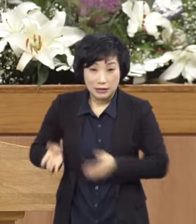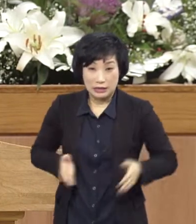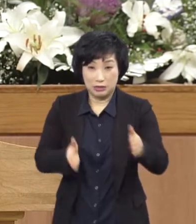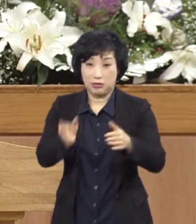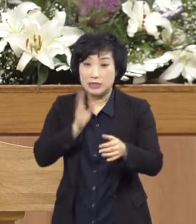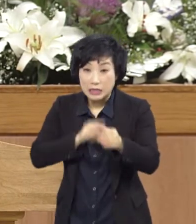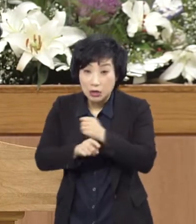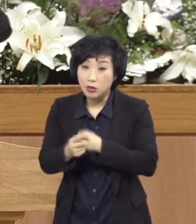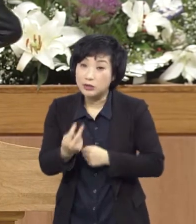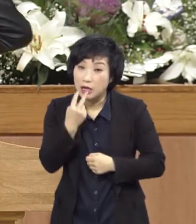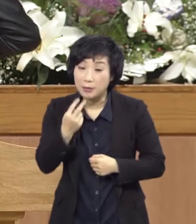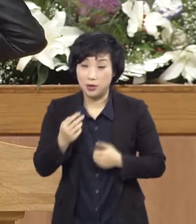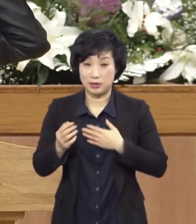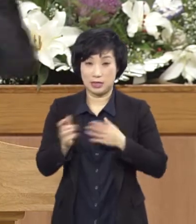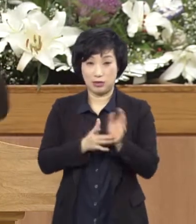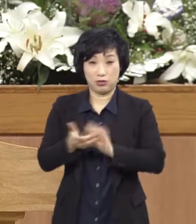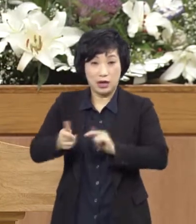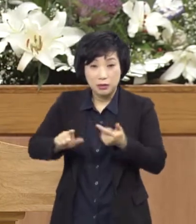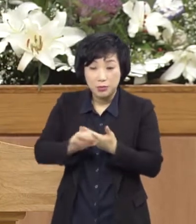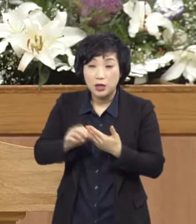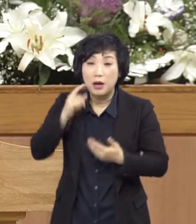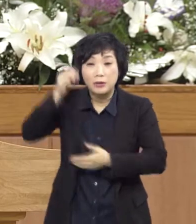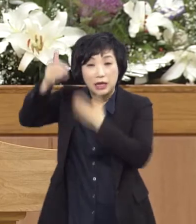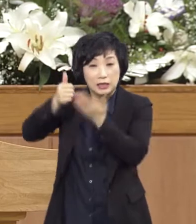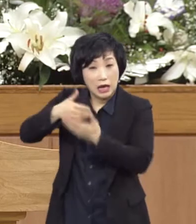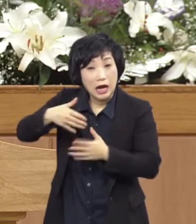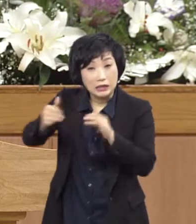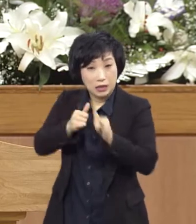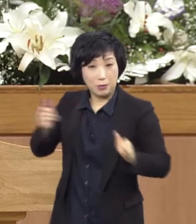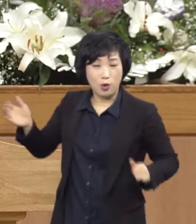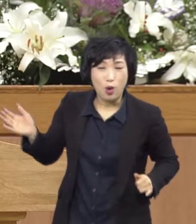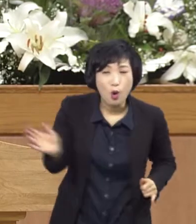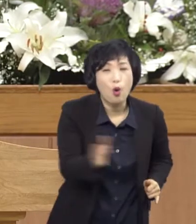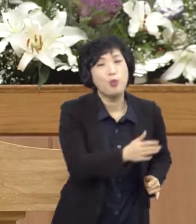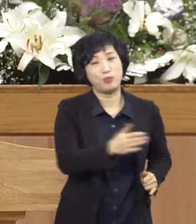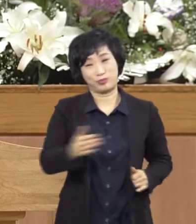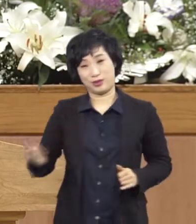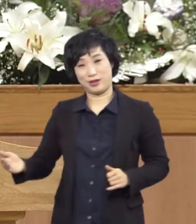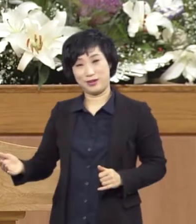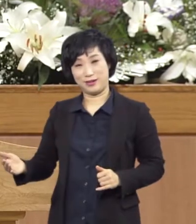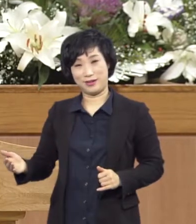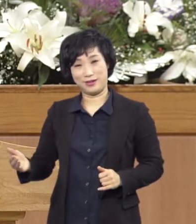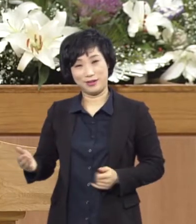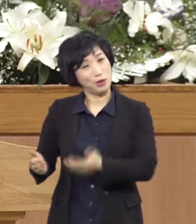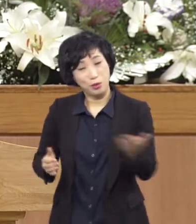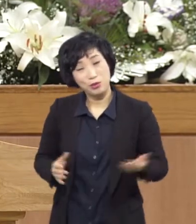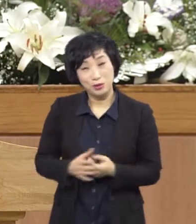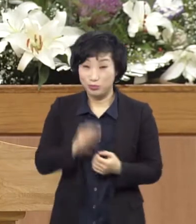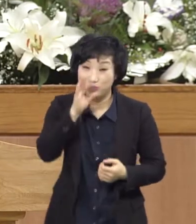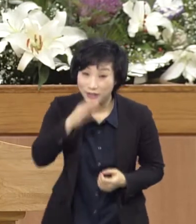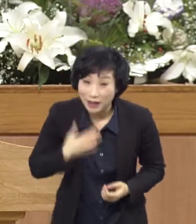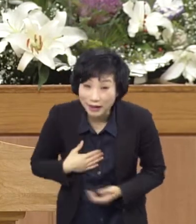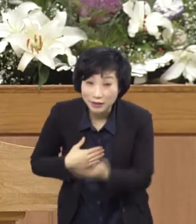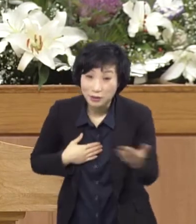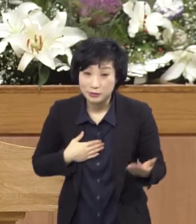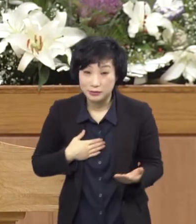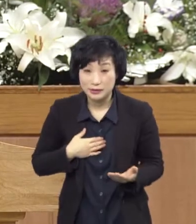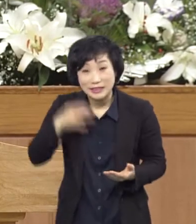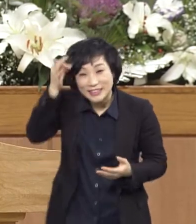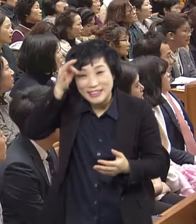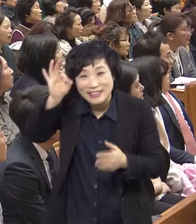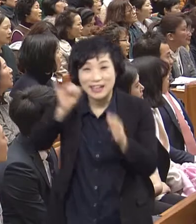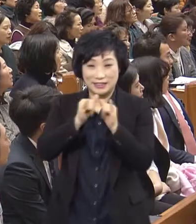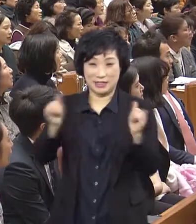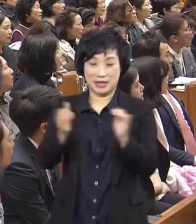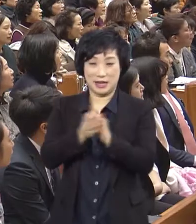생명이니 나로 말미암지 않고는 아버지께 갈 자가 없어. 절대 없어.